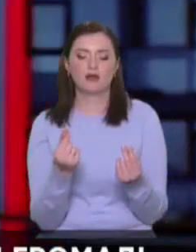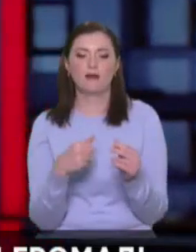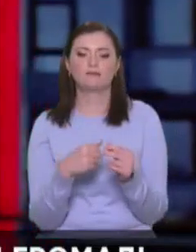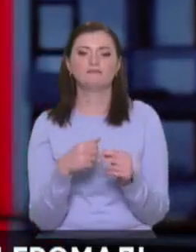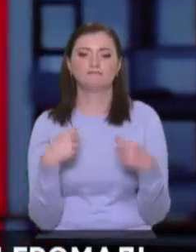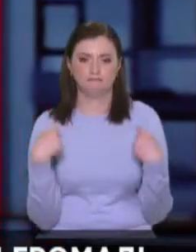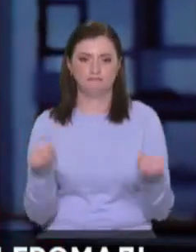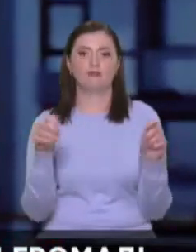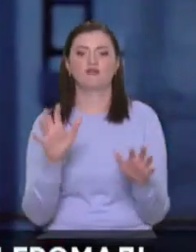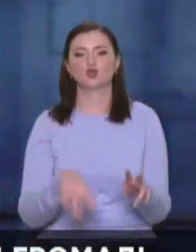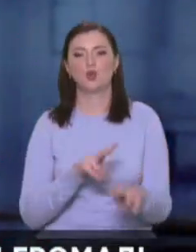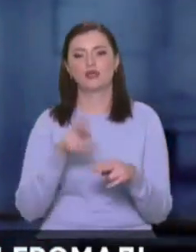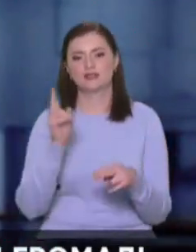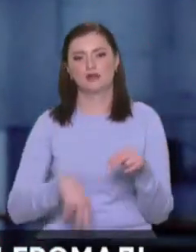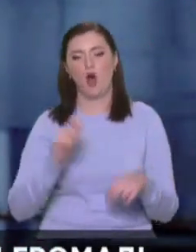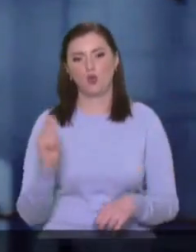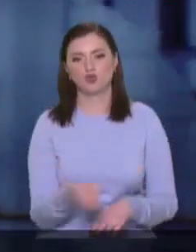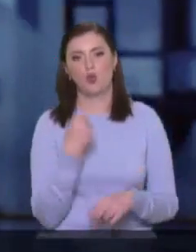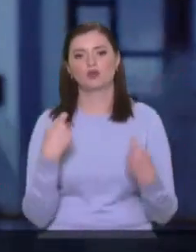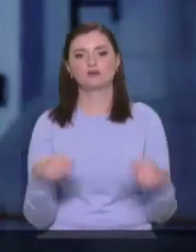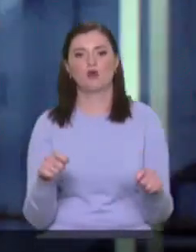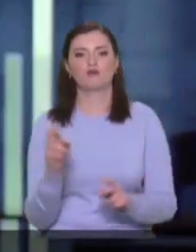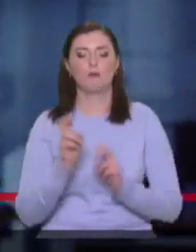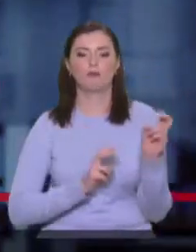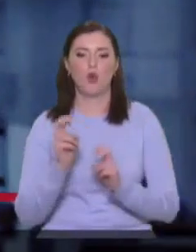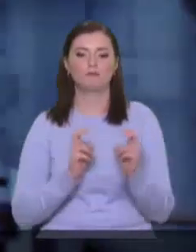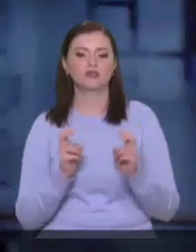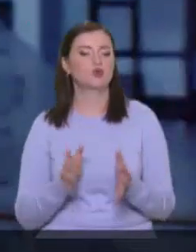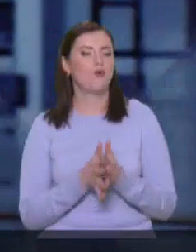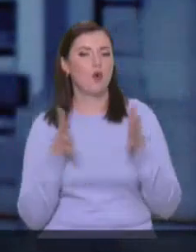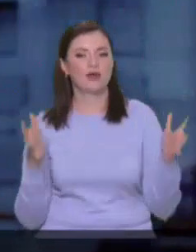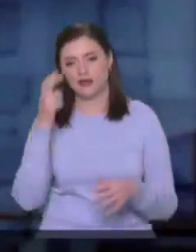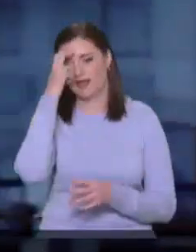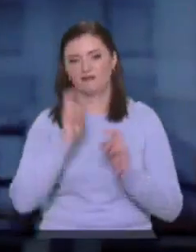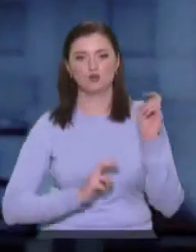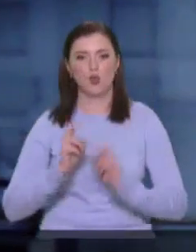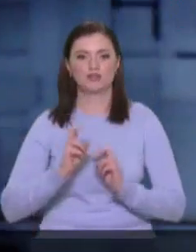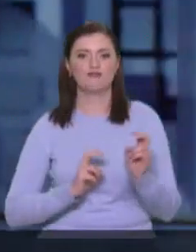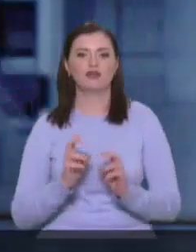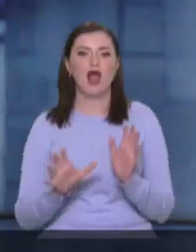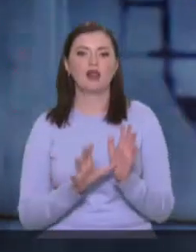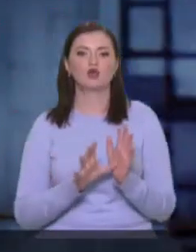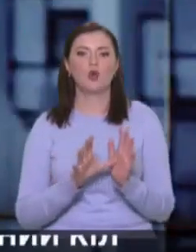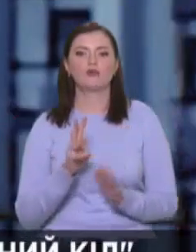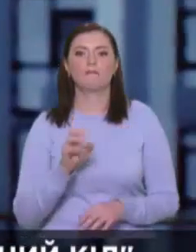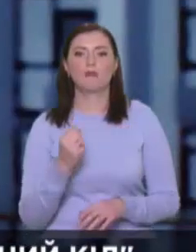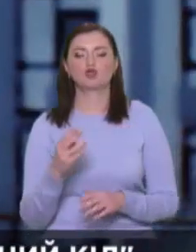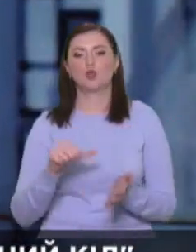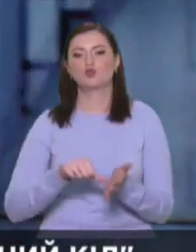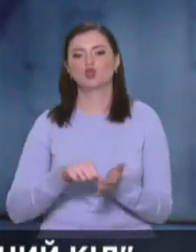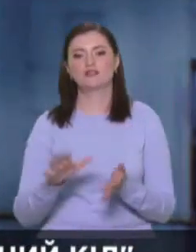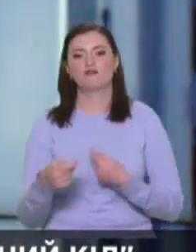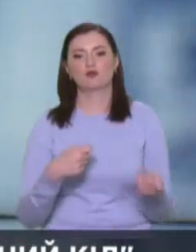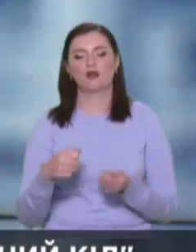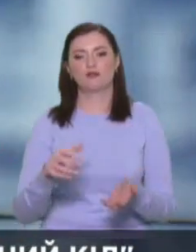Молотка у столиці завершився аукціон з продажу промислового гіганта київського заводу «Електронмаш». Участь у торгах взяли